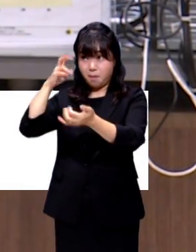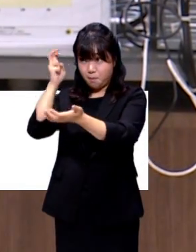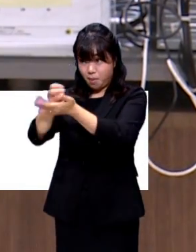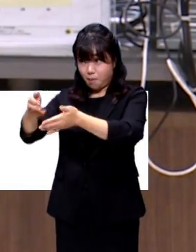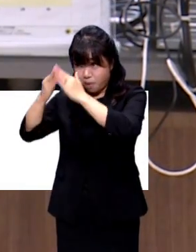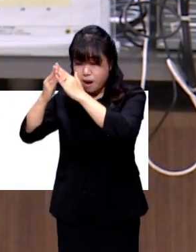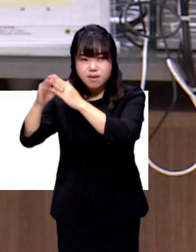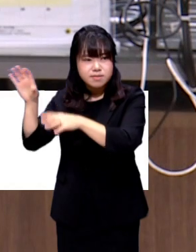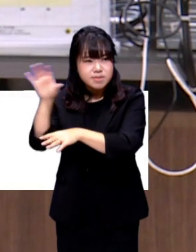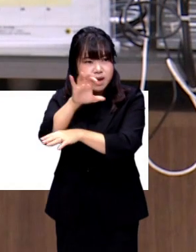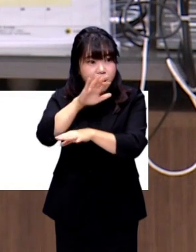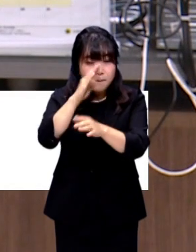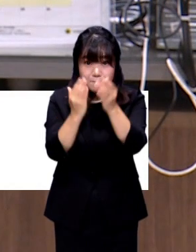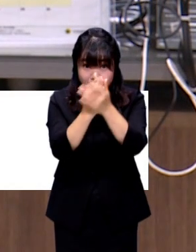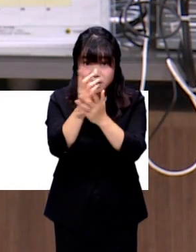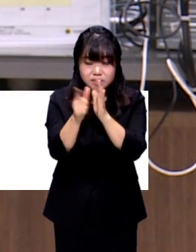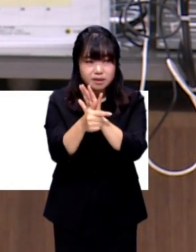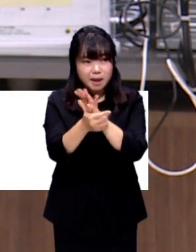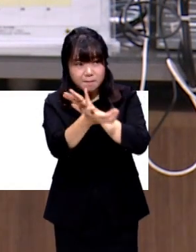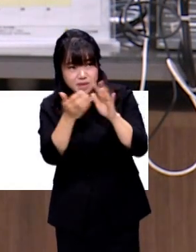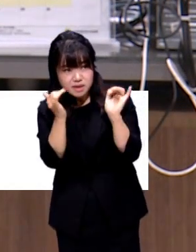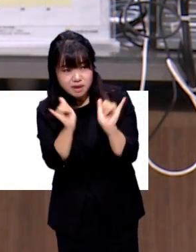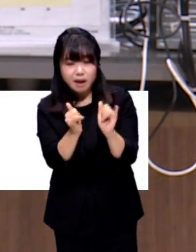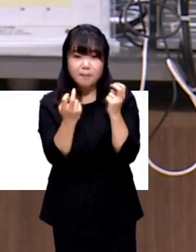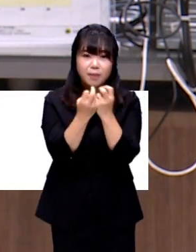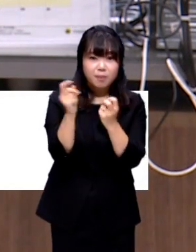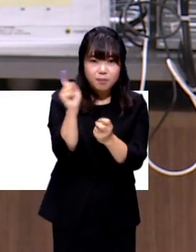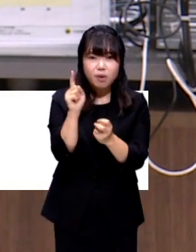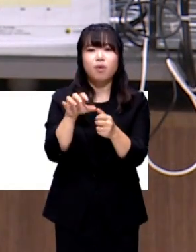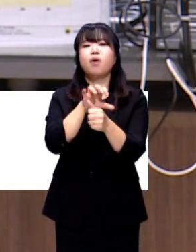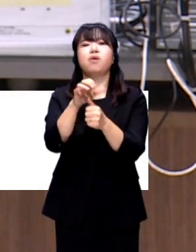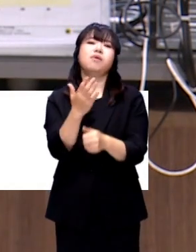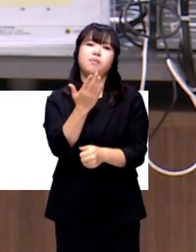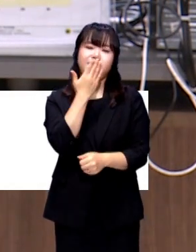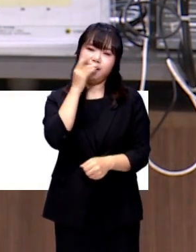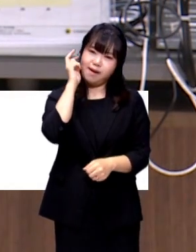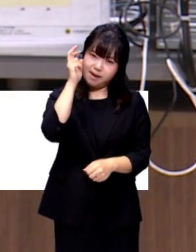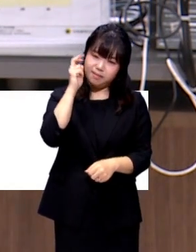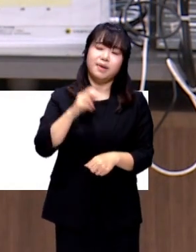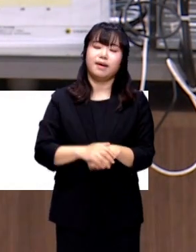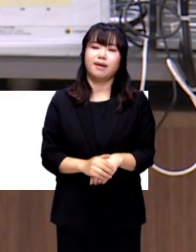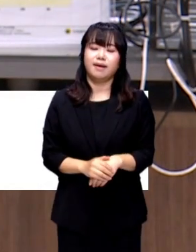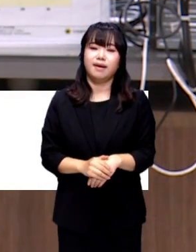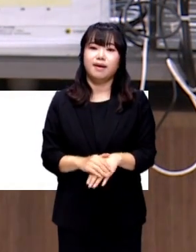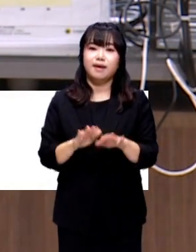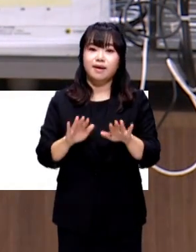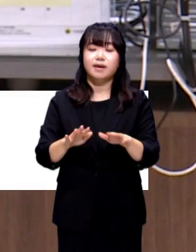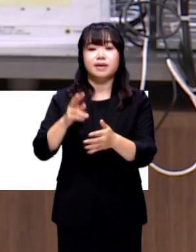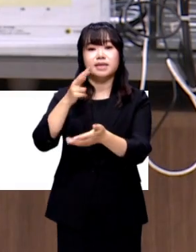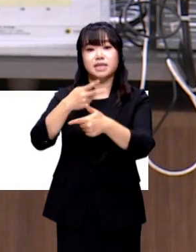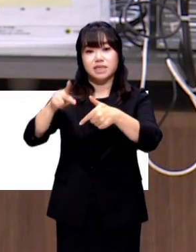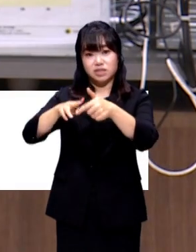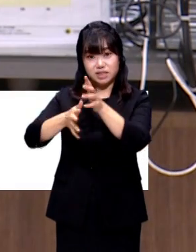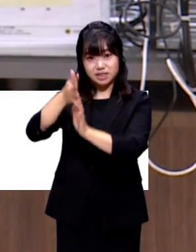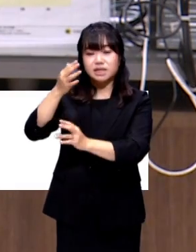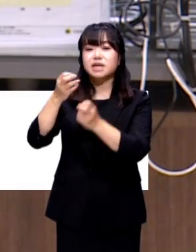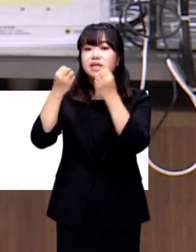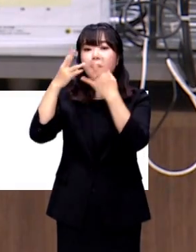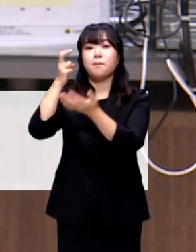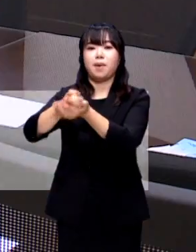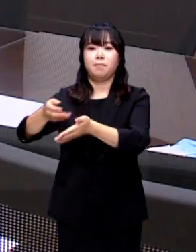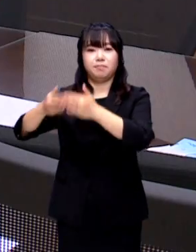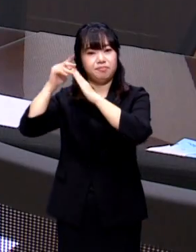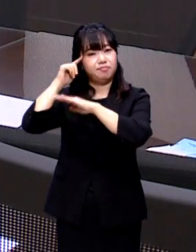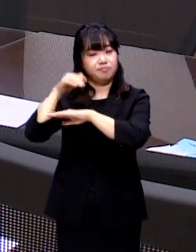이런 대형 참사가 그 일어나지 않을 것인가라는 그 취지 아래 조례를 발의할